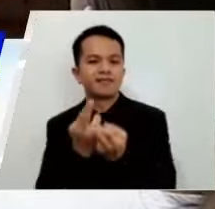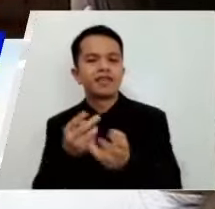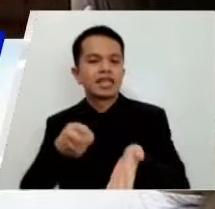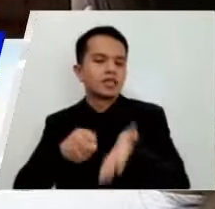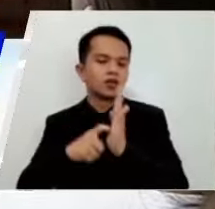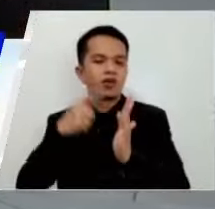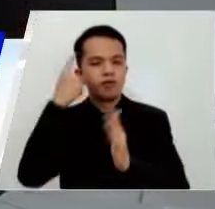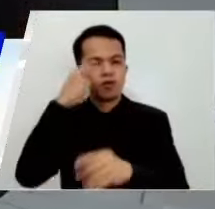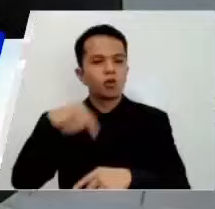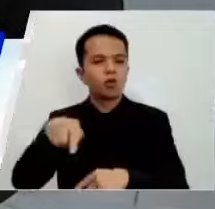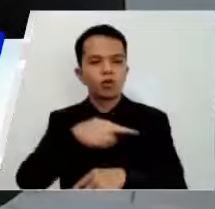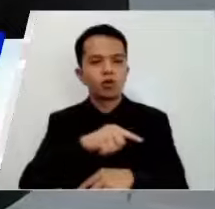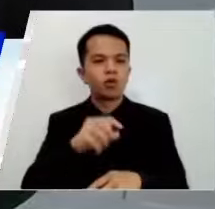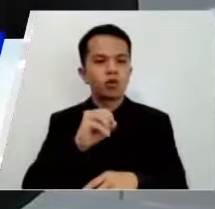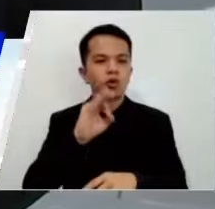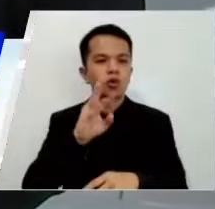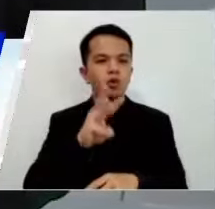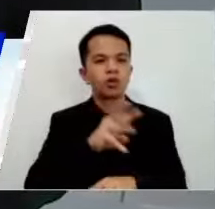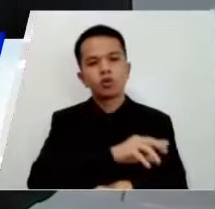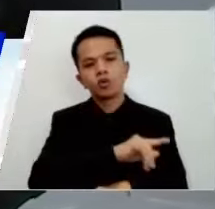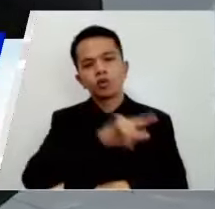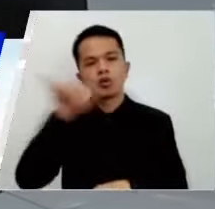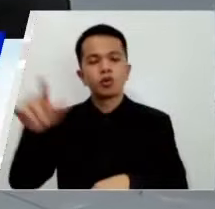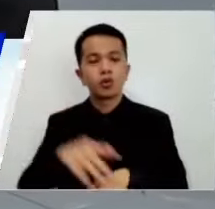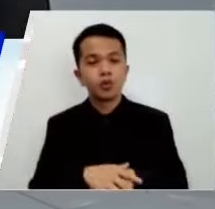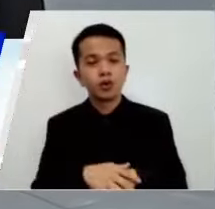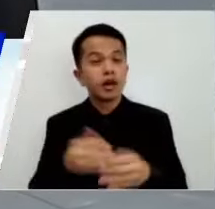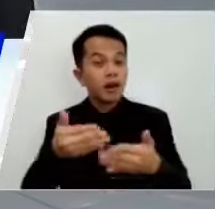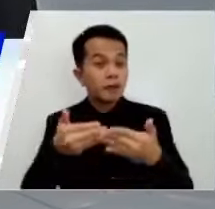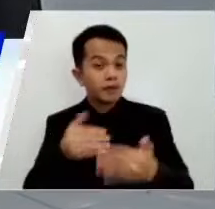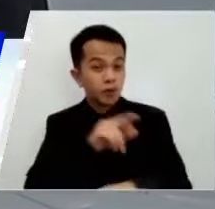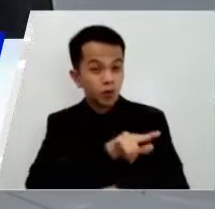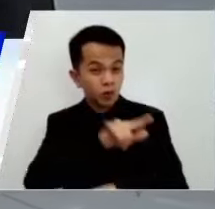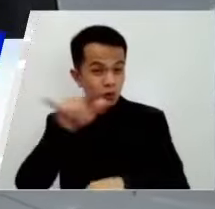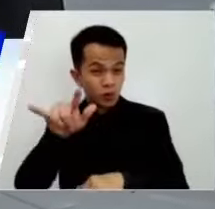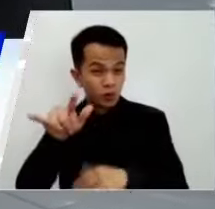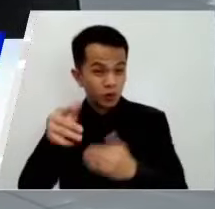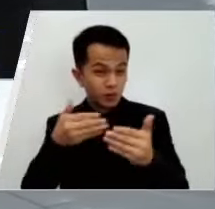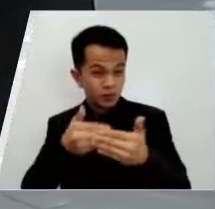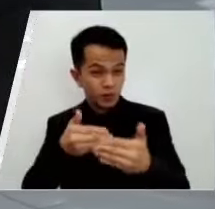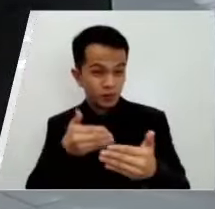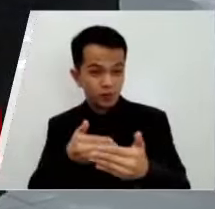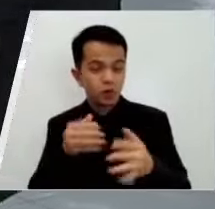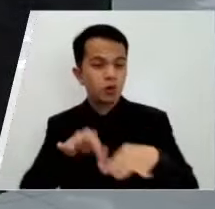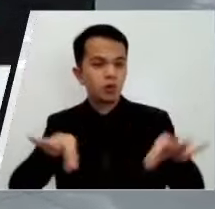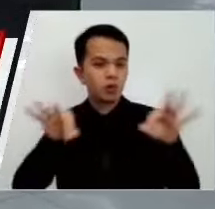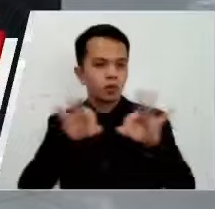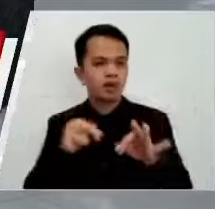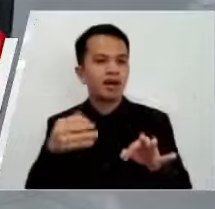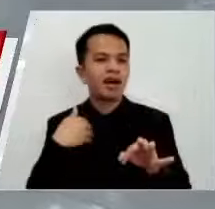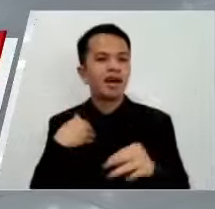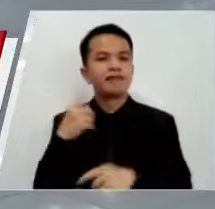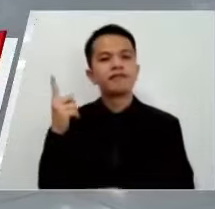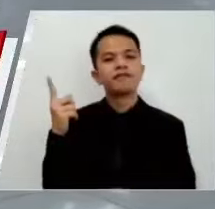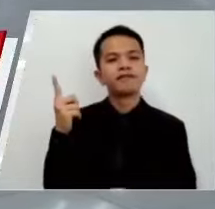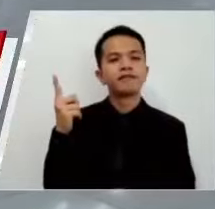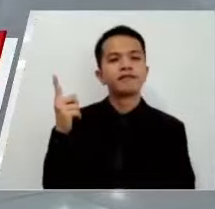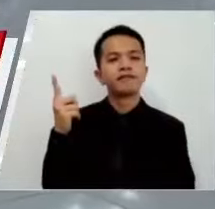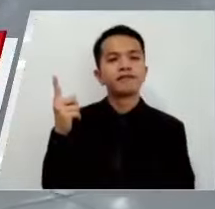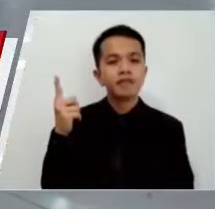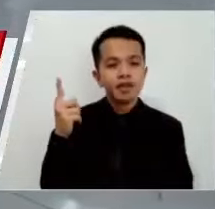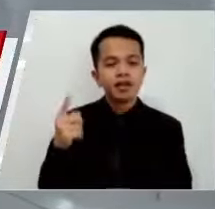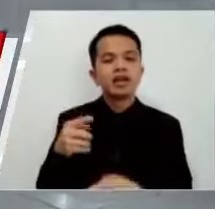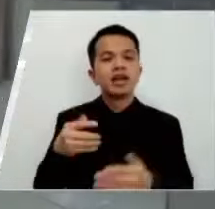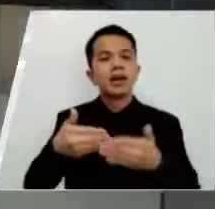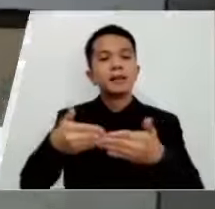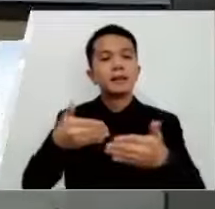na OFW. Mga kapuso, bago makaalis ang isang OFW sa ibang bansa, kailangan mo na niyang dumaan sa tinatawag na PIDOS o yung Pre-Departure